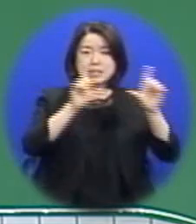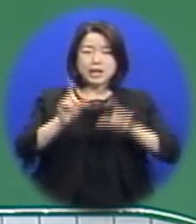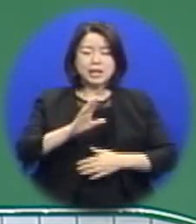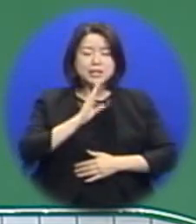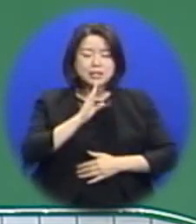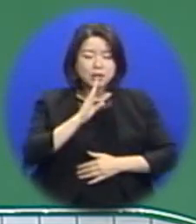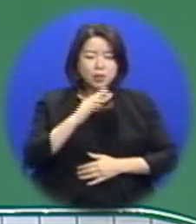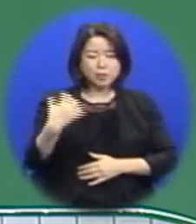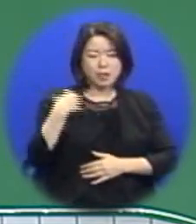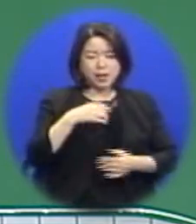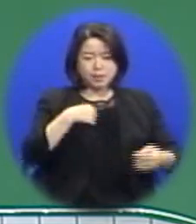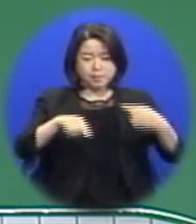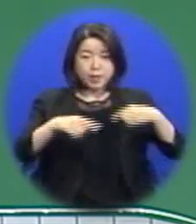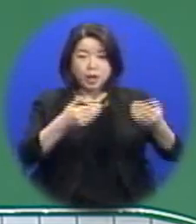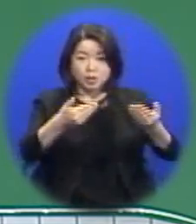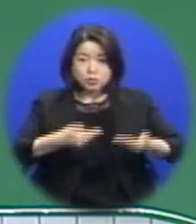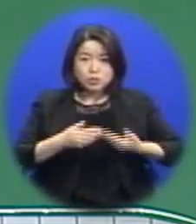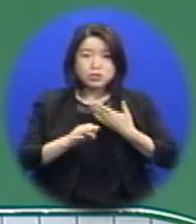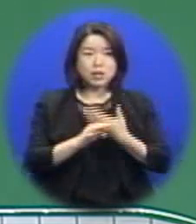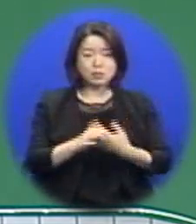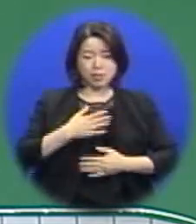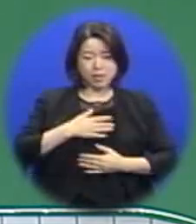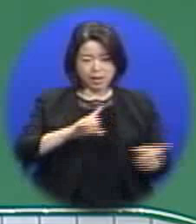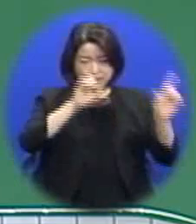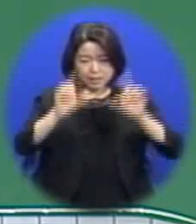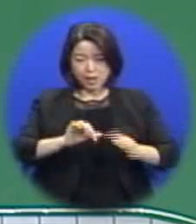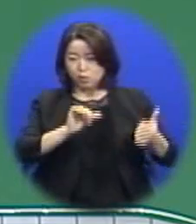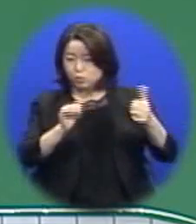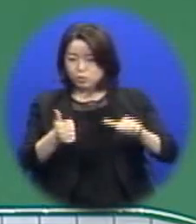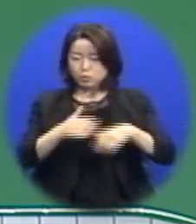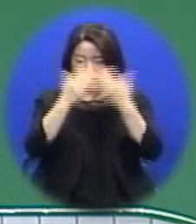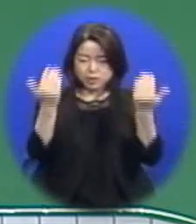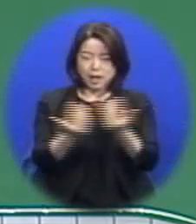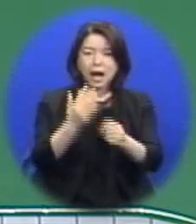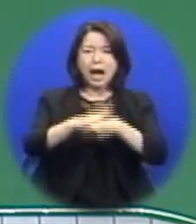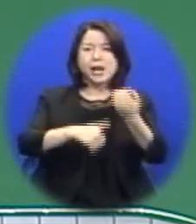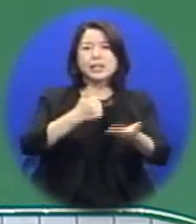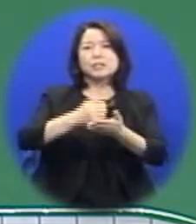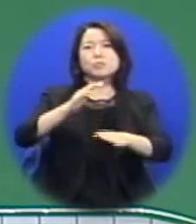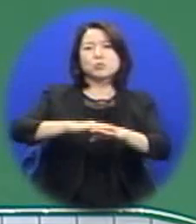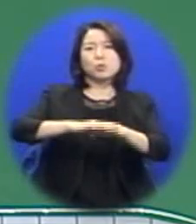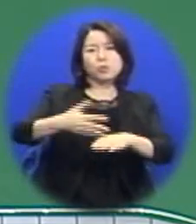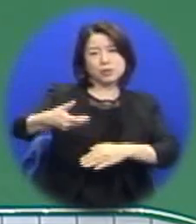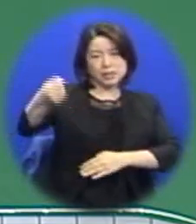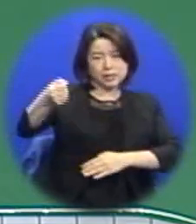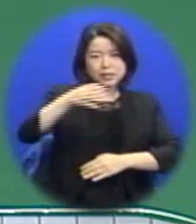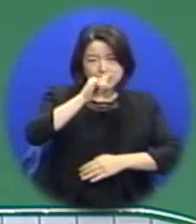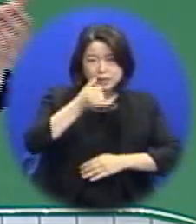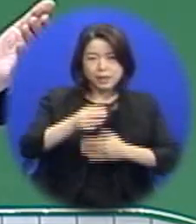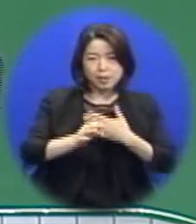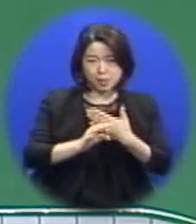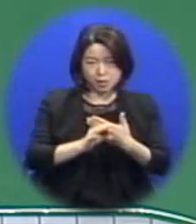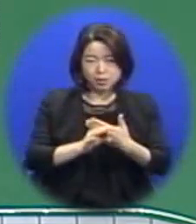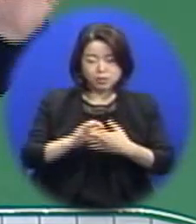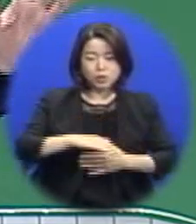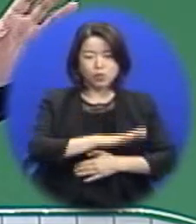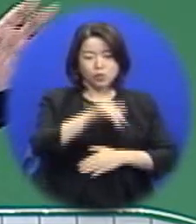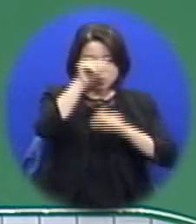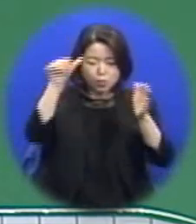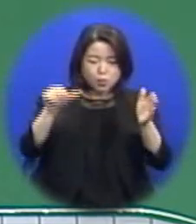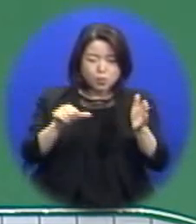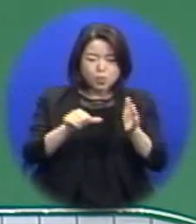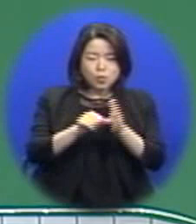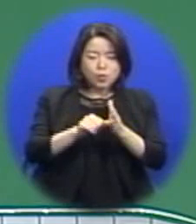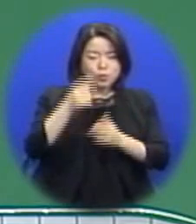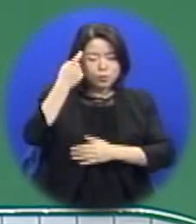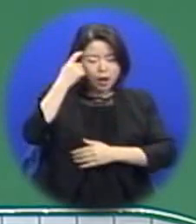주관하신다면 내 살고 죽는 것이 다 하나님의 손에 있다면 그렇다면 우리의 인생관은 완전히